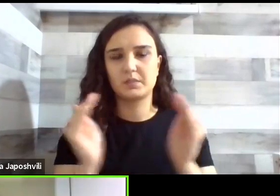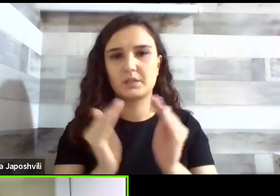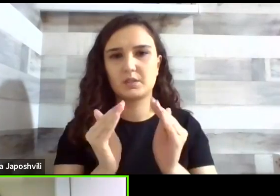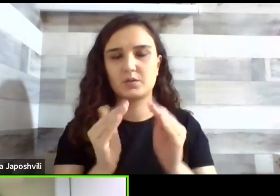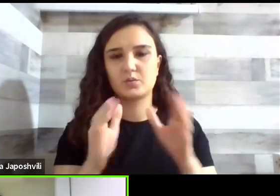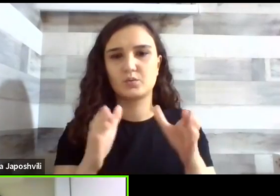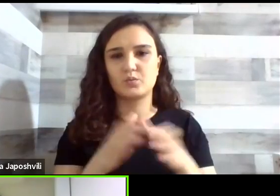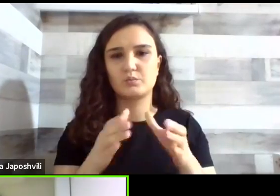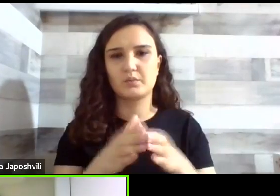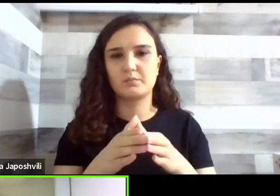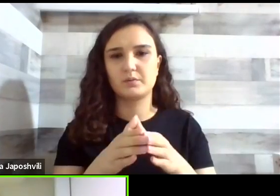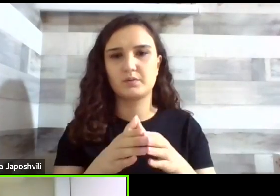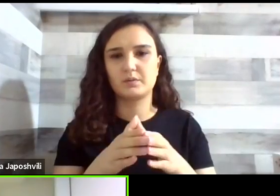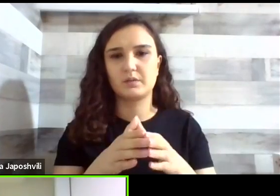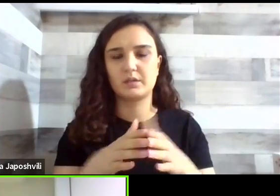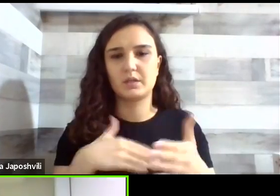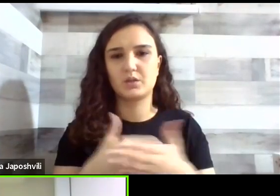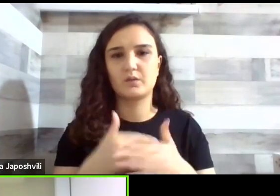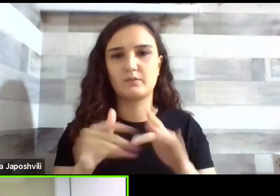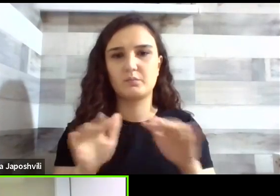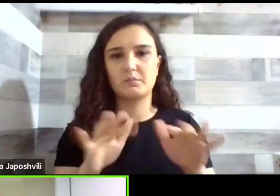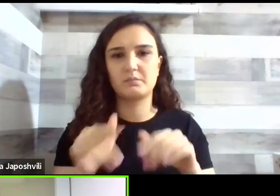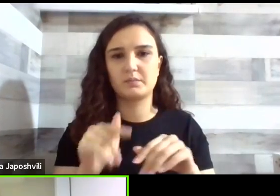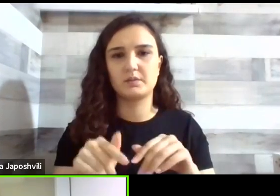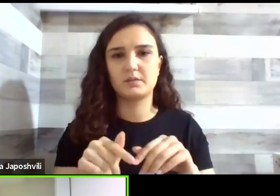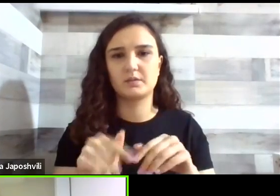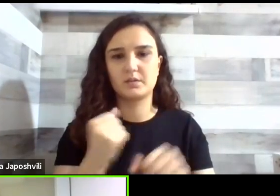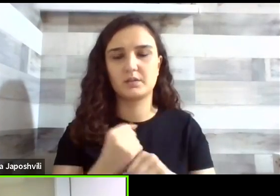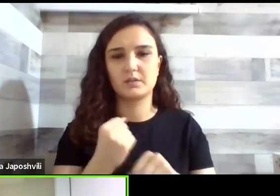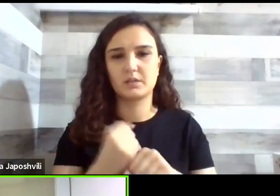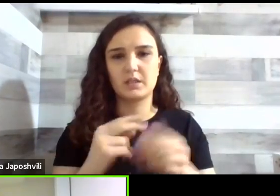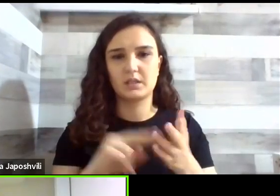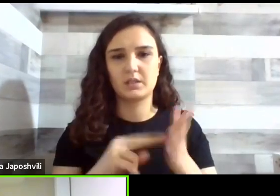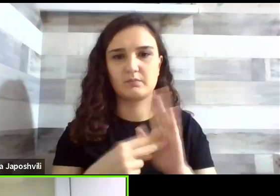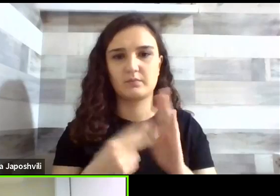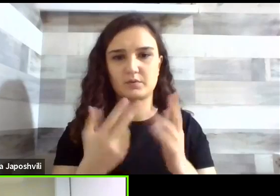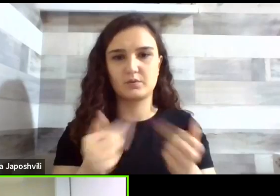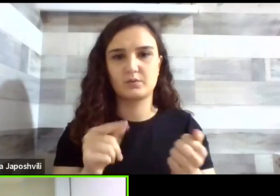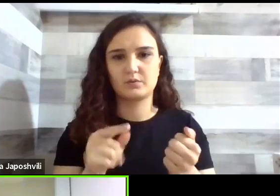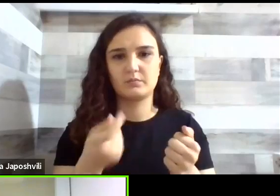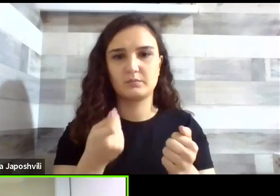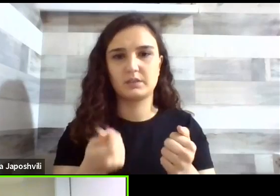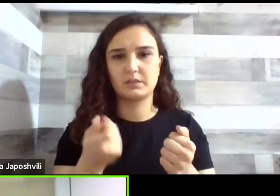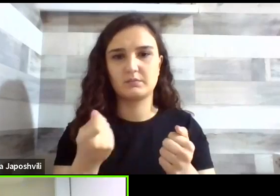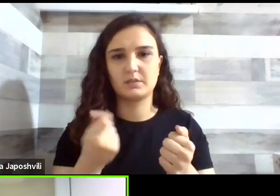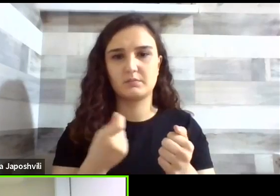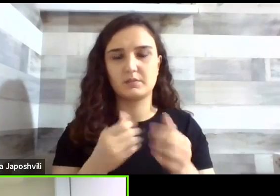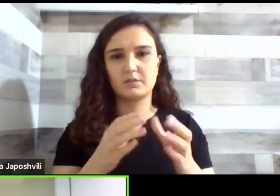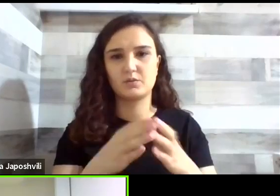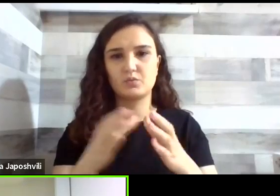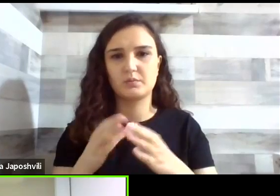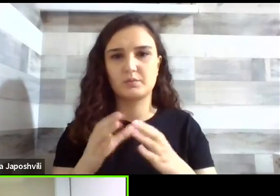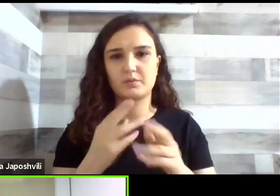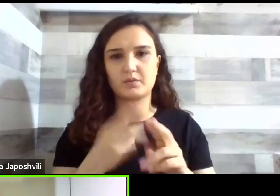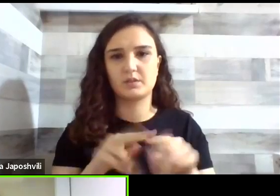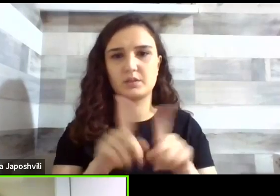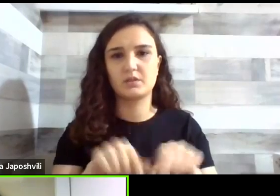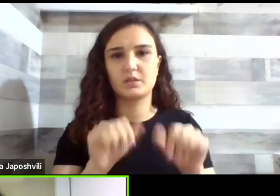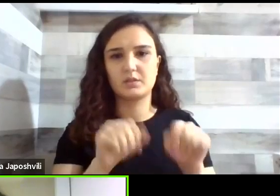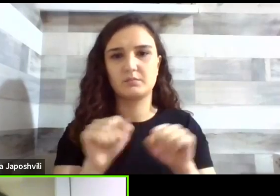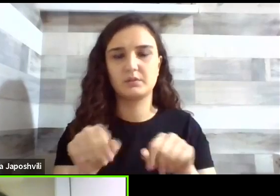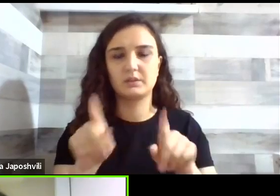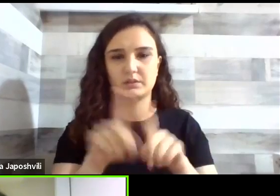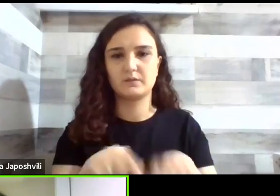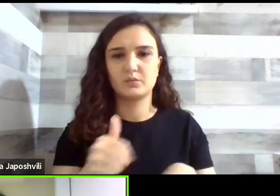ჯგუფებში გარკვეული ჯგუფური აქტივობების დაგეგმვა თუნდაც, ხო, მცირე ჯგუფებში, რა თქმა უნდა, ესეც შესაძლებელია, ისევე